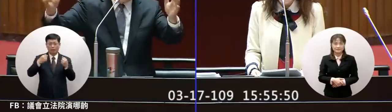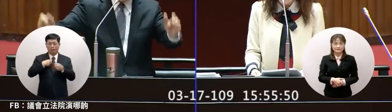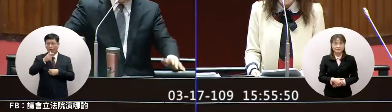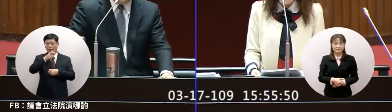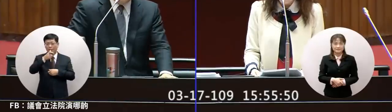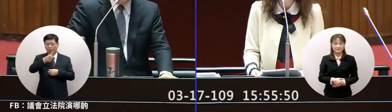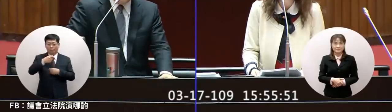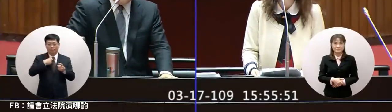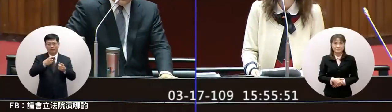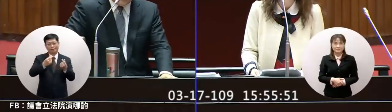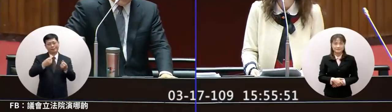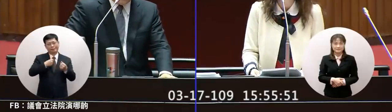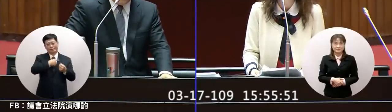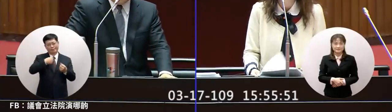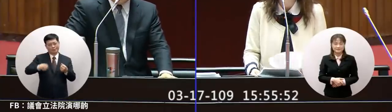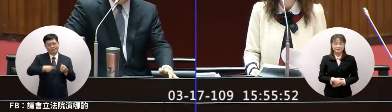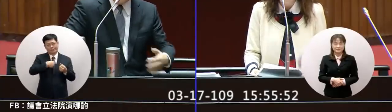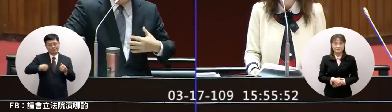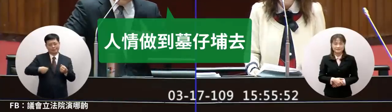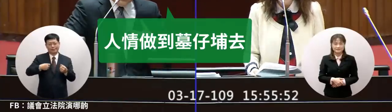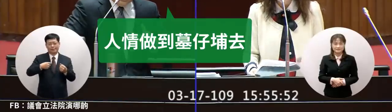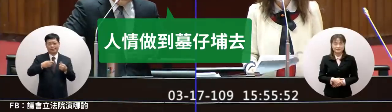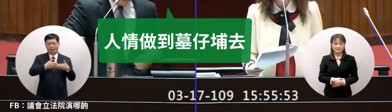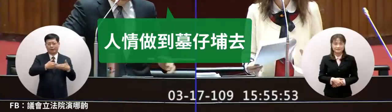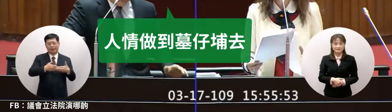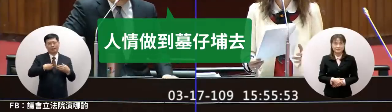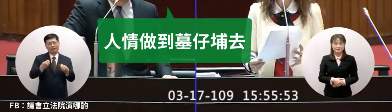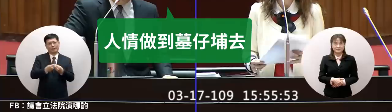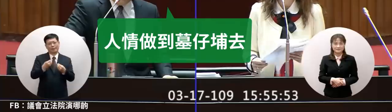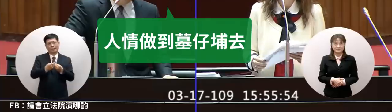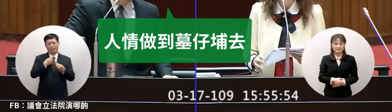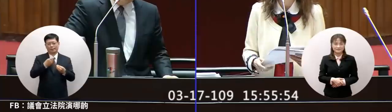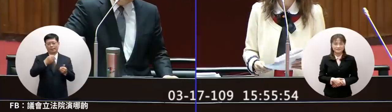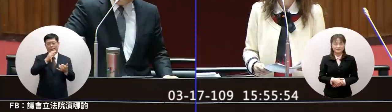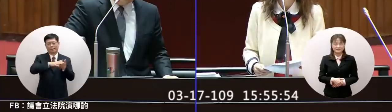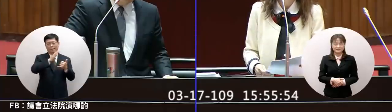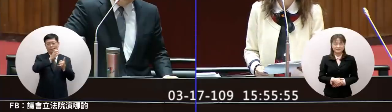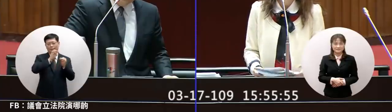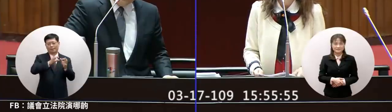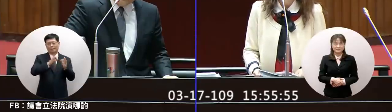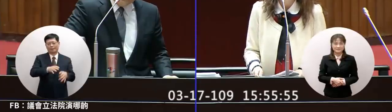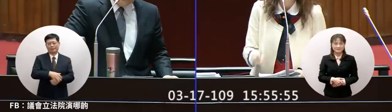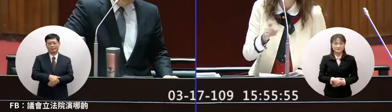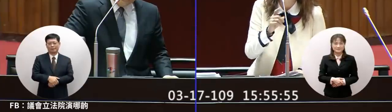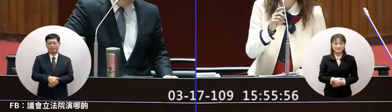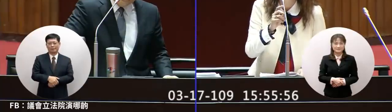画 China China， 你才会感觉讲啊，人情做对无阿波去。 对，